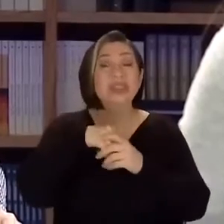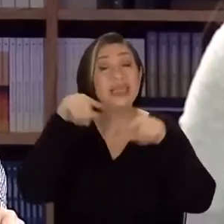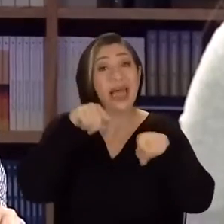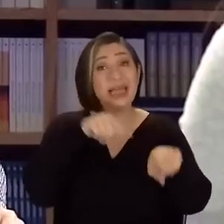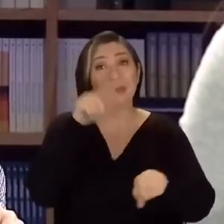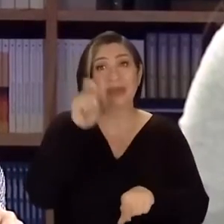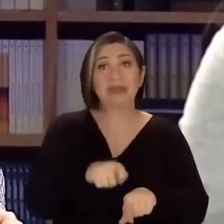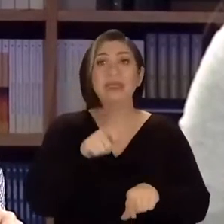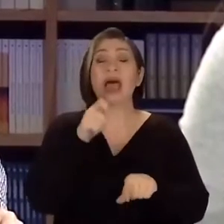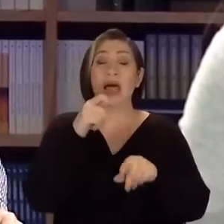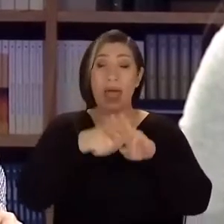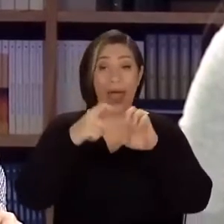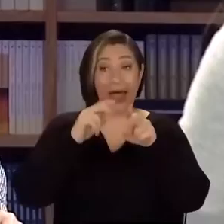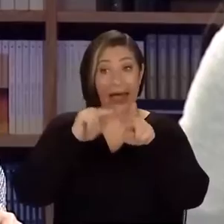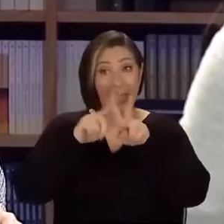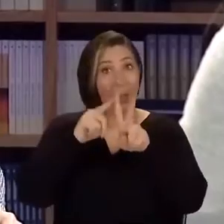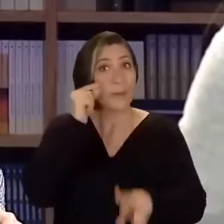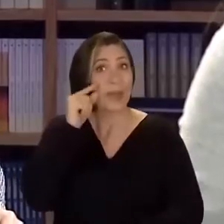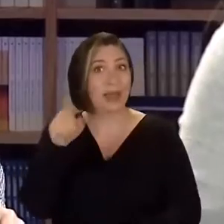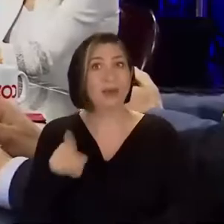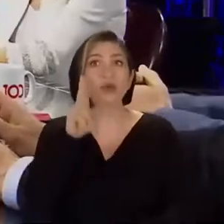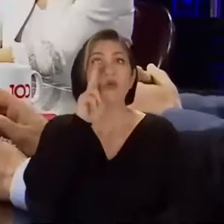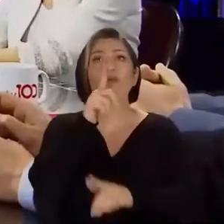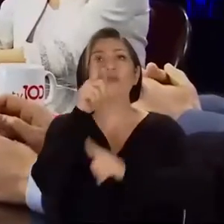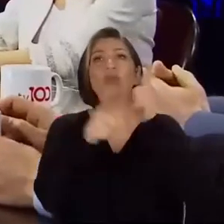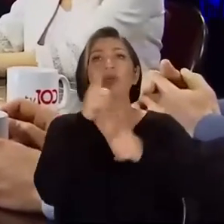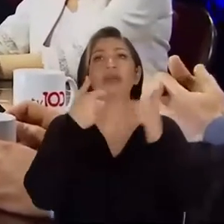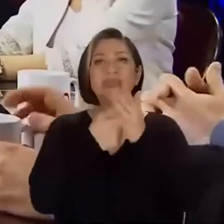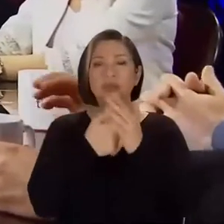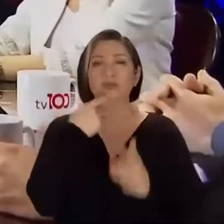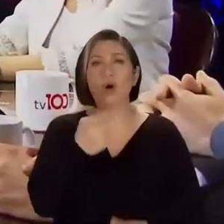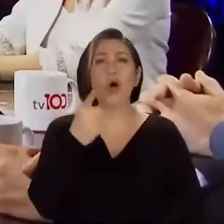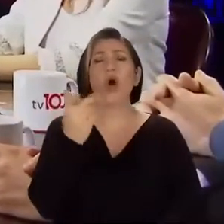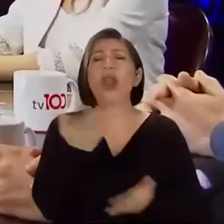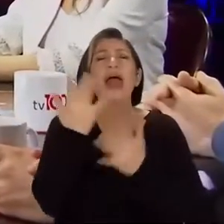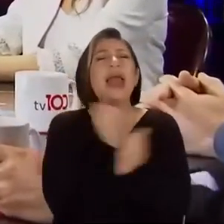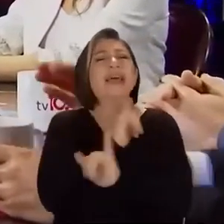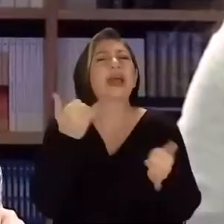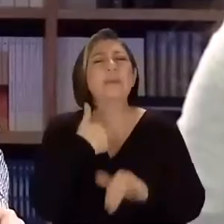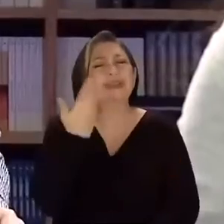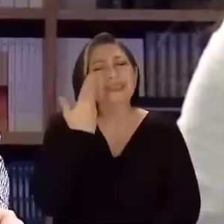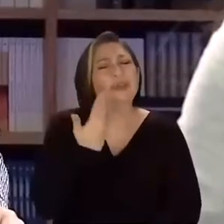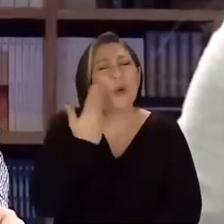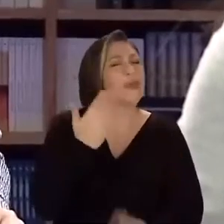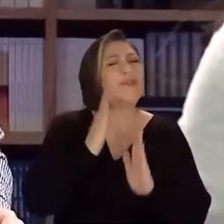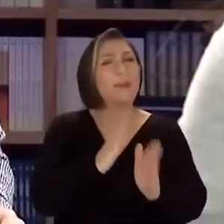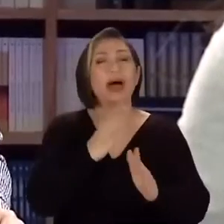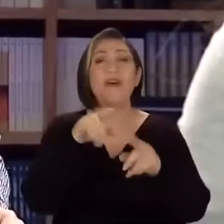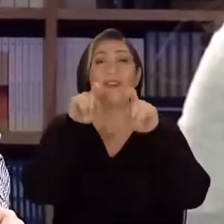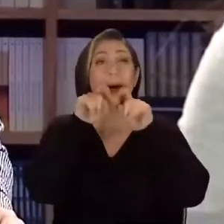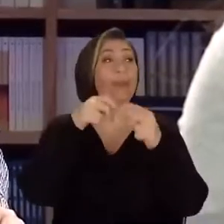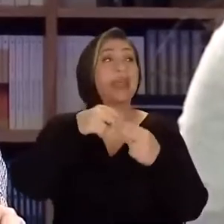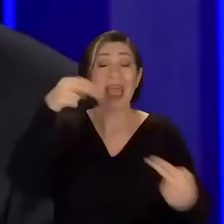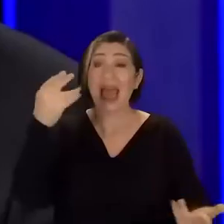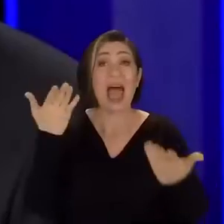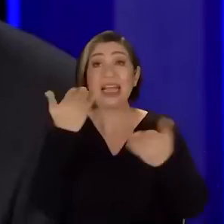takip ediniz Erkan Bey'i. Son videolarının isimlerini söyleyeceğim. Öyle eğlenceli ki ben izlemelere doyamıyorum. Vampir